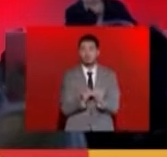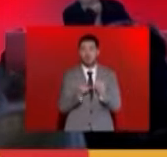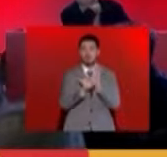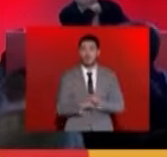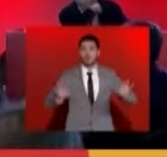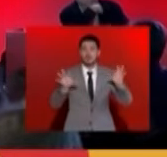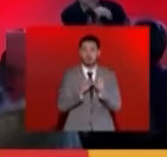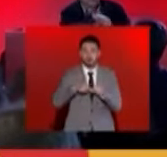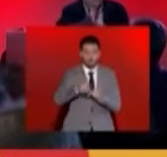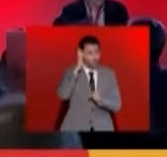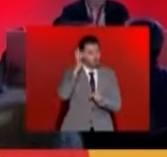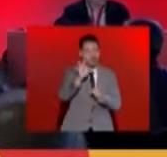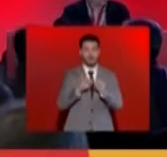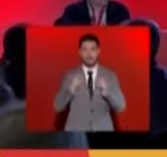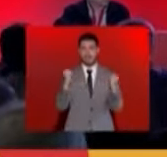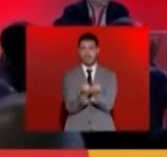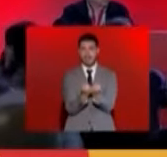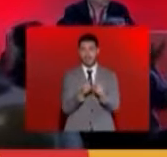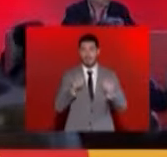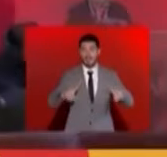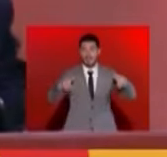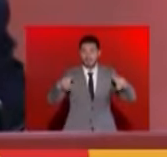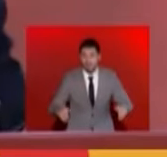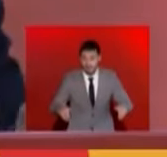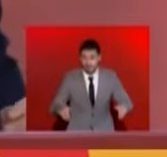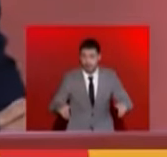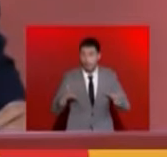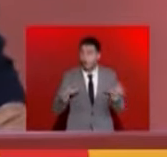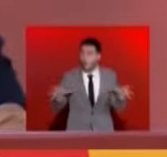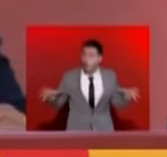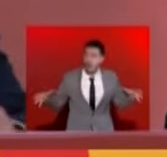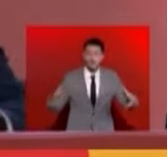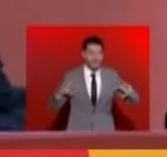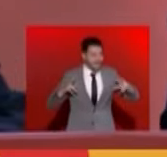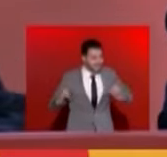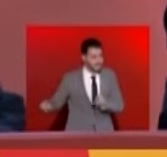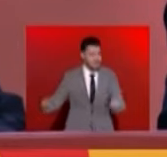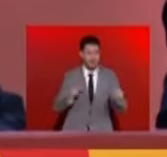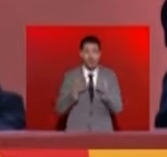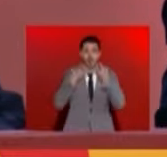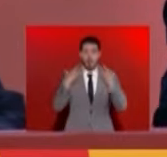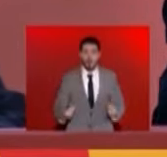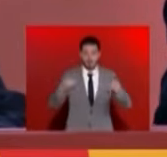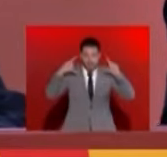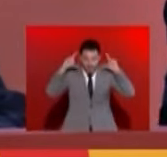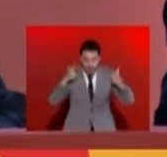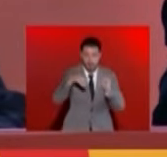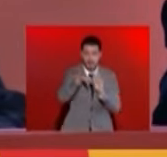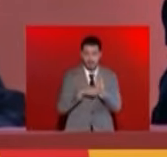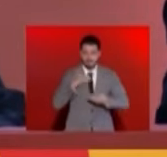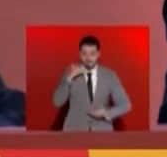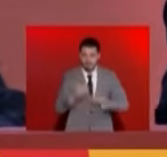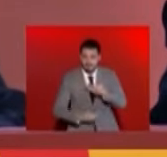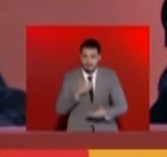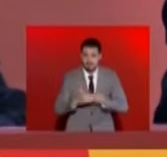φανεί εάν αυτό που γίνεται αυτές τις μέρες θα ξεμπλέξει τα πράγματα, θα ξεκαθαρίσει το τοπίο